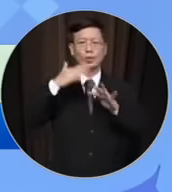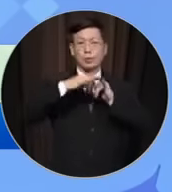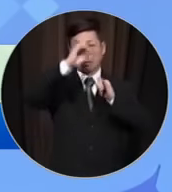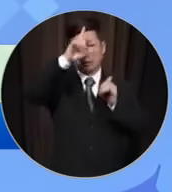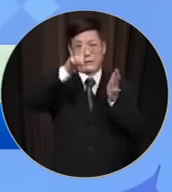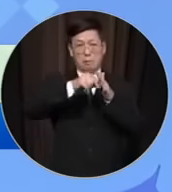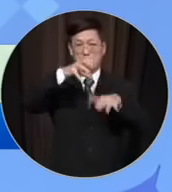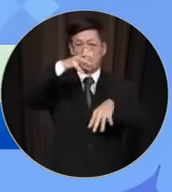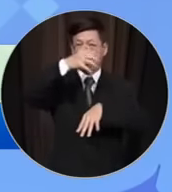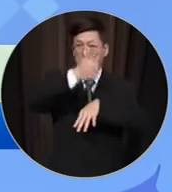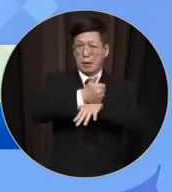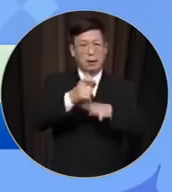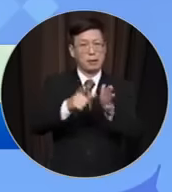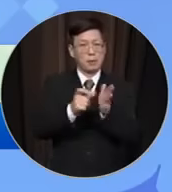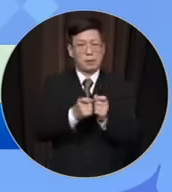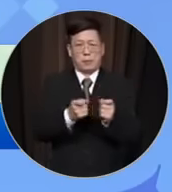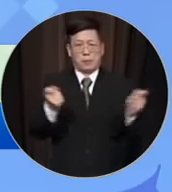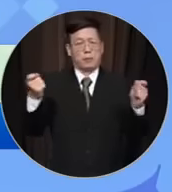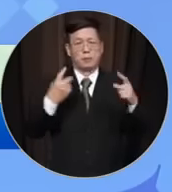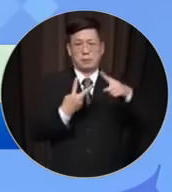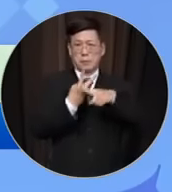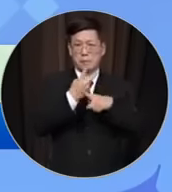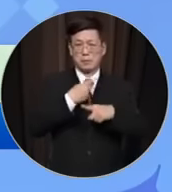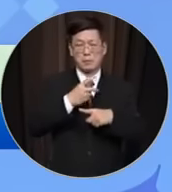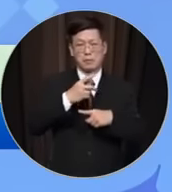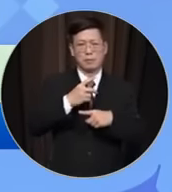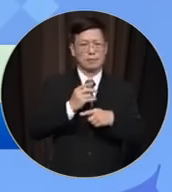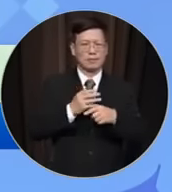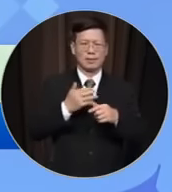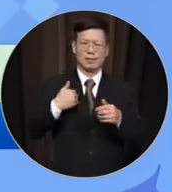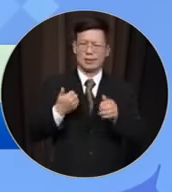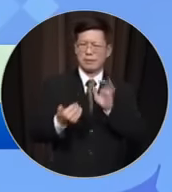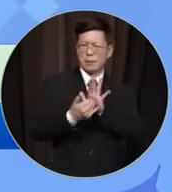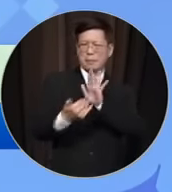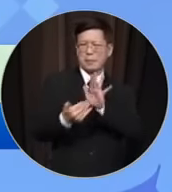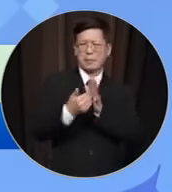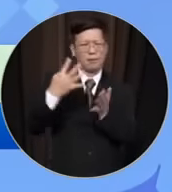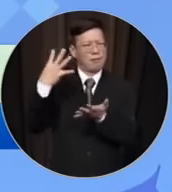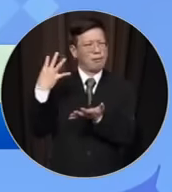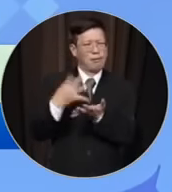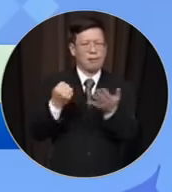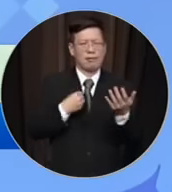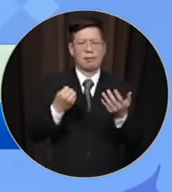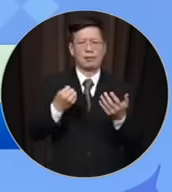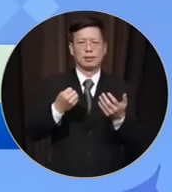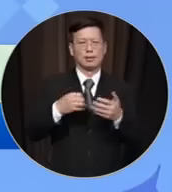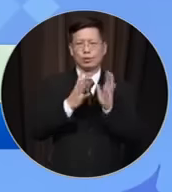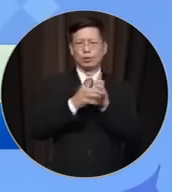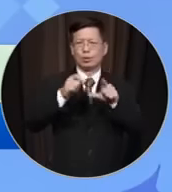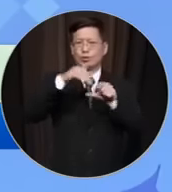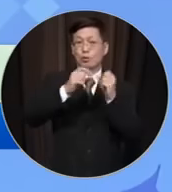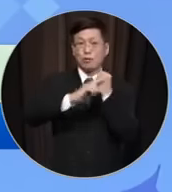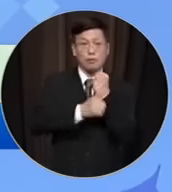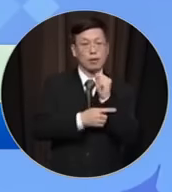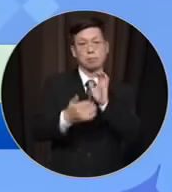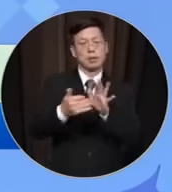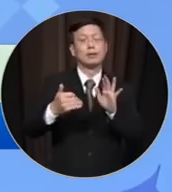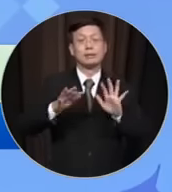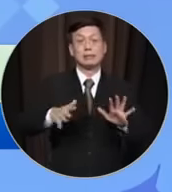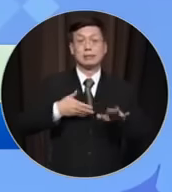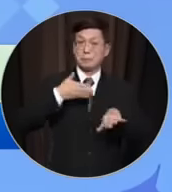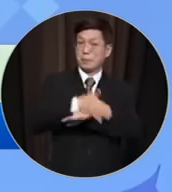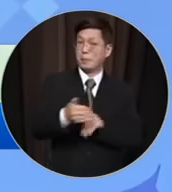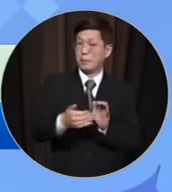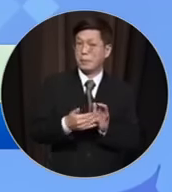期占大多数的国会，过去阻挡了上百次的公投法的提案，现在好不容易通过了公民投票